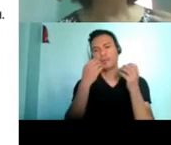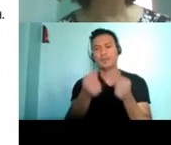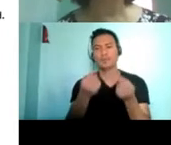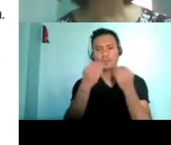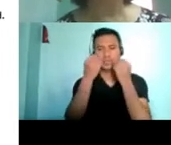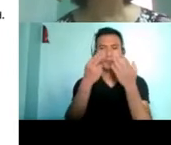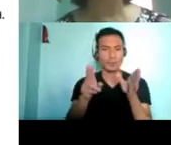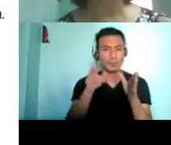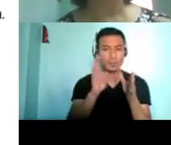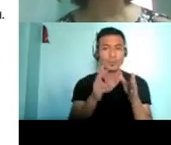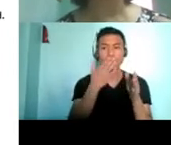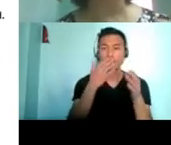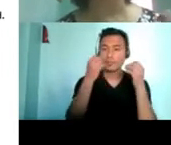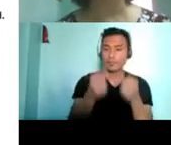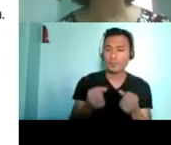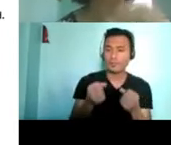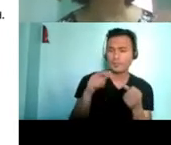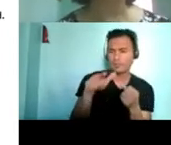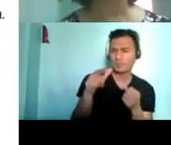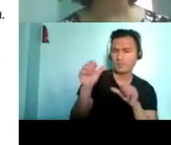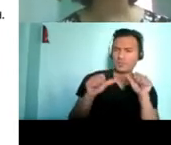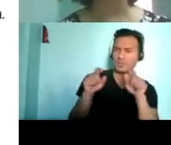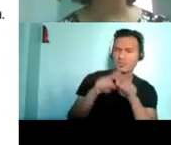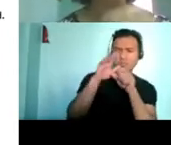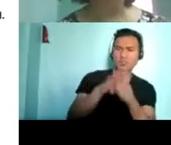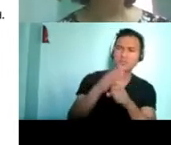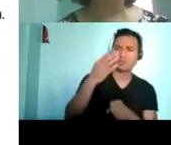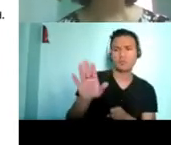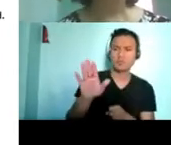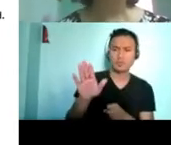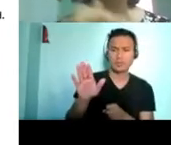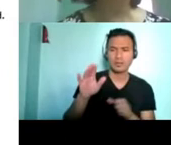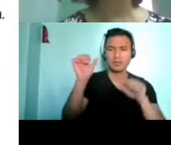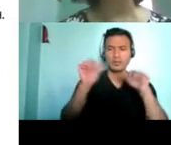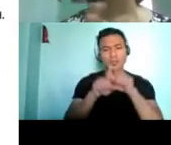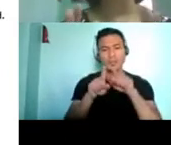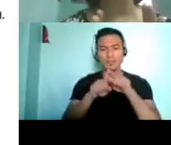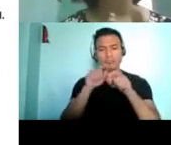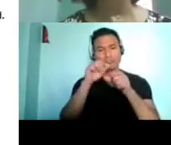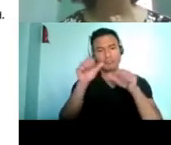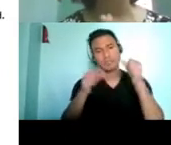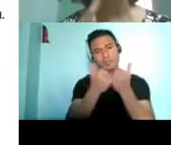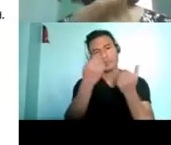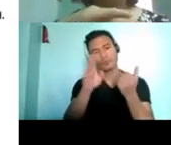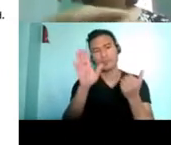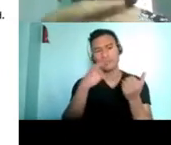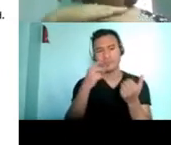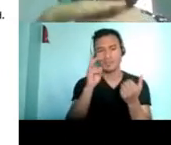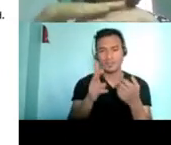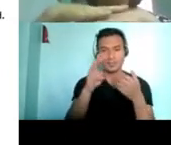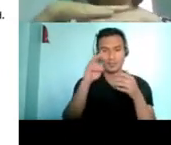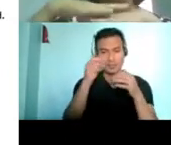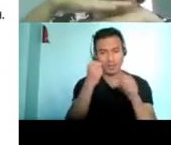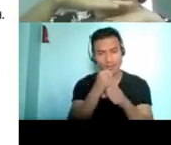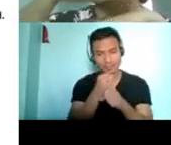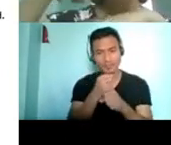अनि हामी चुप लागेर बस्दाखेरि के भयो यसलाई जति पनि दबाए हुँदो रहेछ जति पनि थिचोमिचो गरे हुँदो रहेछ भनेर त्यो